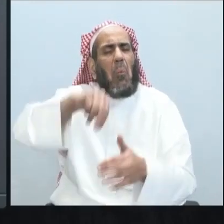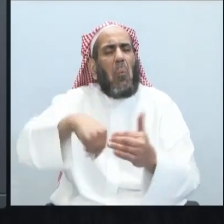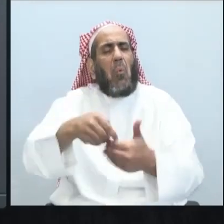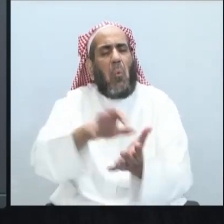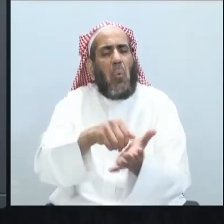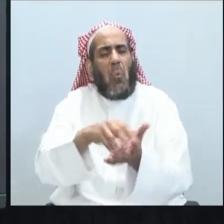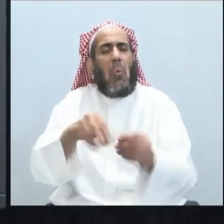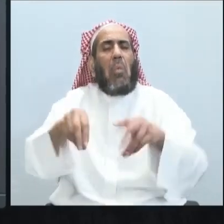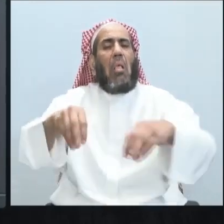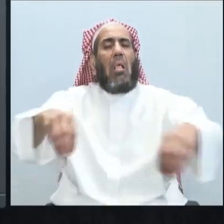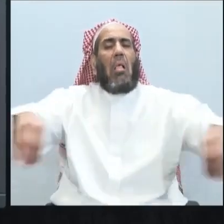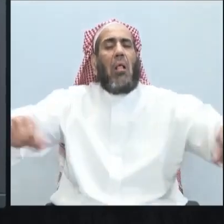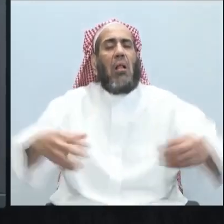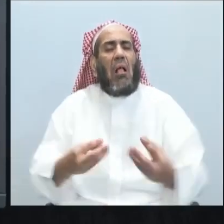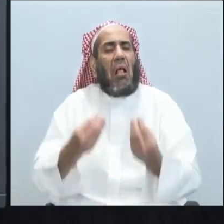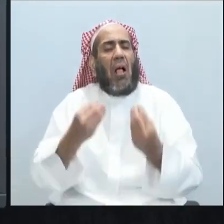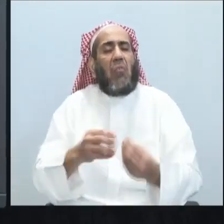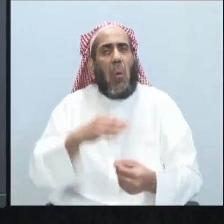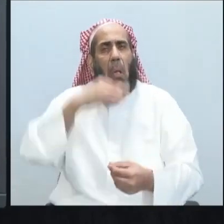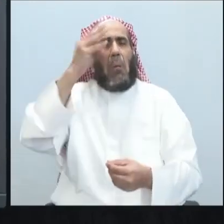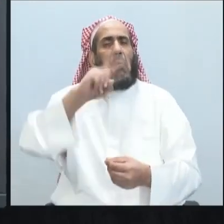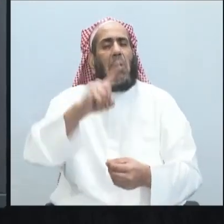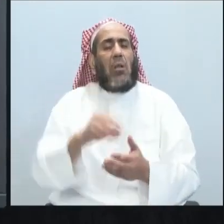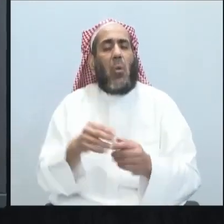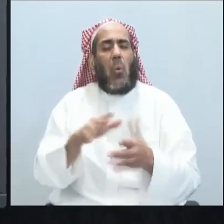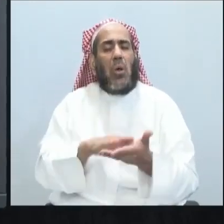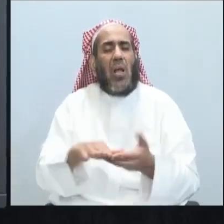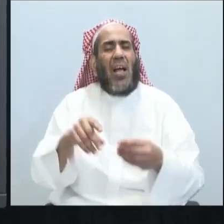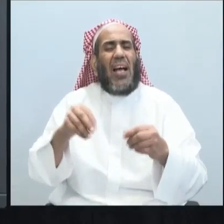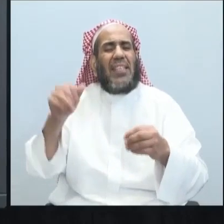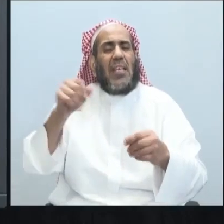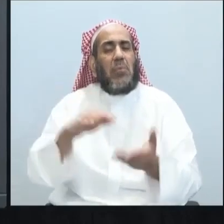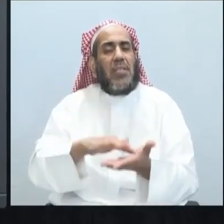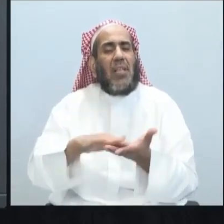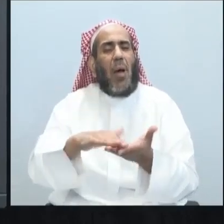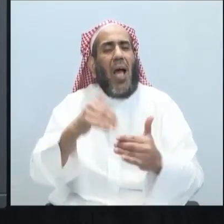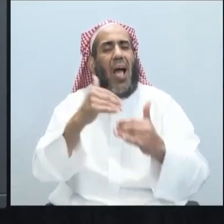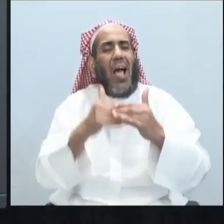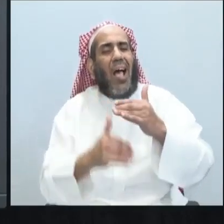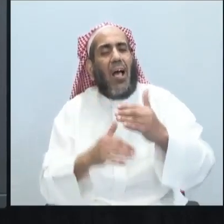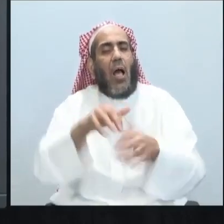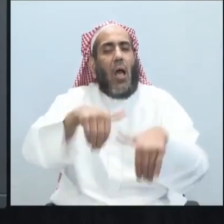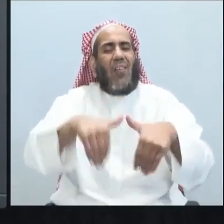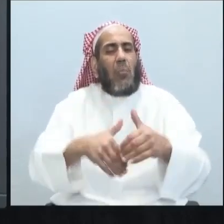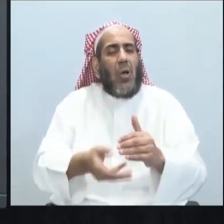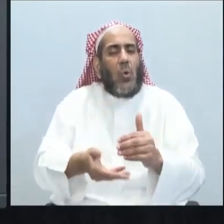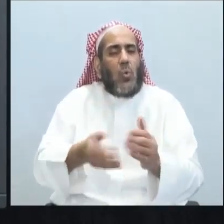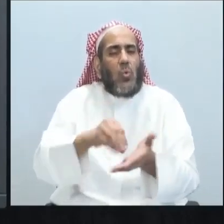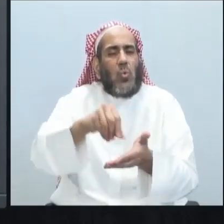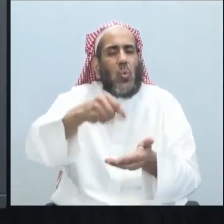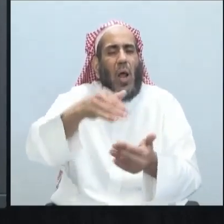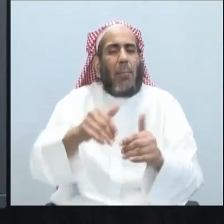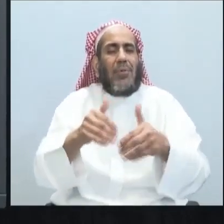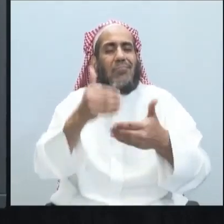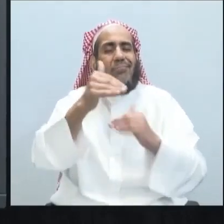ايضا تراب على الارض يقول خفف الوطا ما اظن اديم الارض اديم الارض الطبقه الاولى لان القبر عاده يحفر ثم يخرج منه التراب ثم يكون